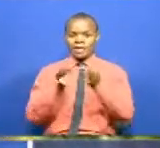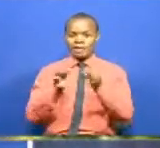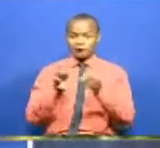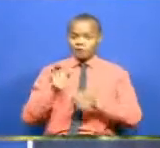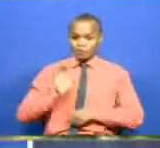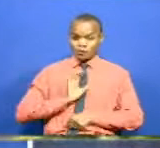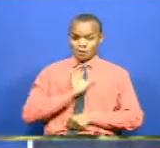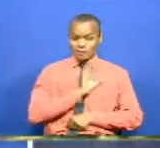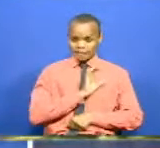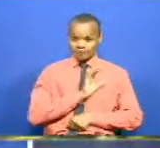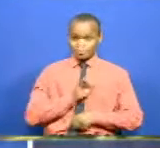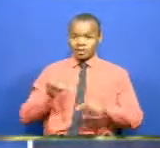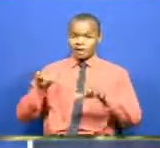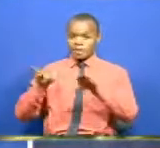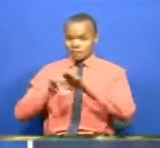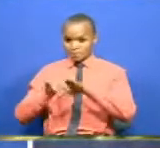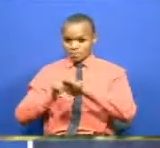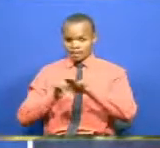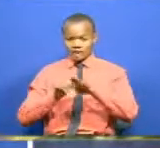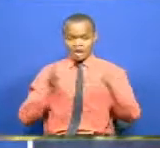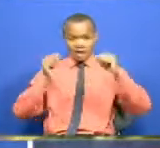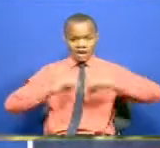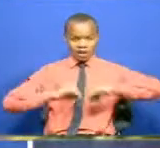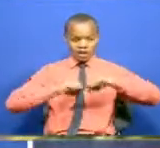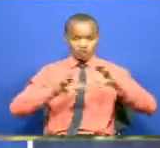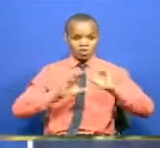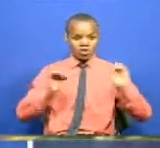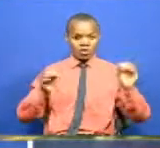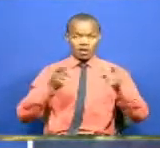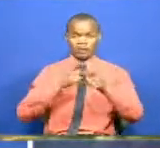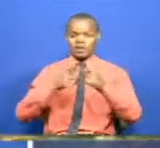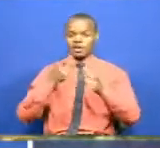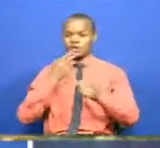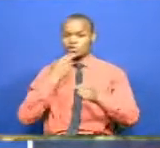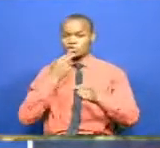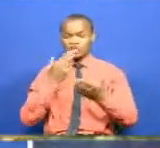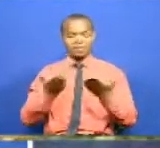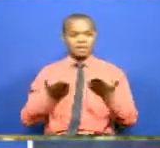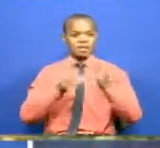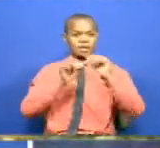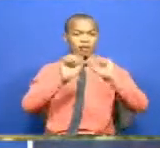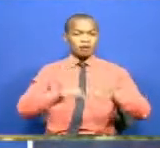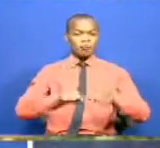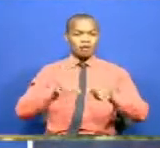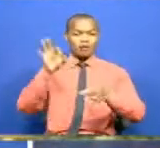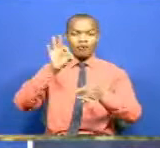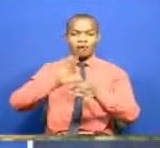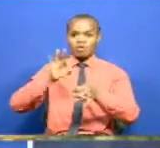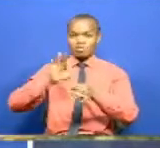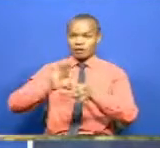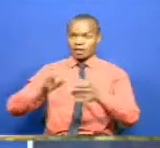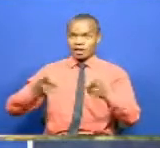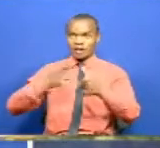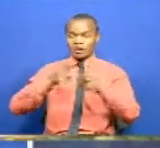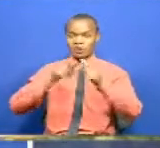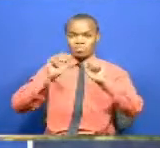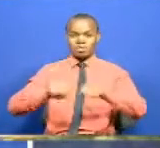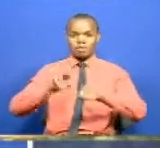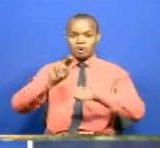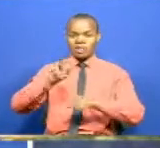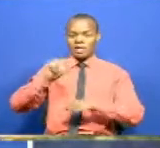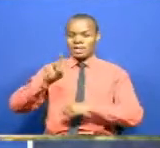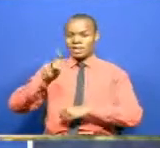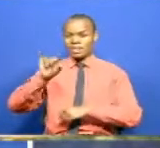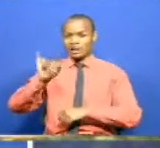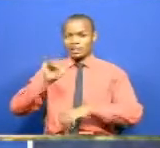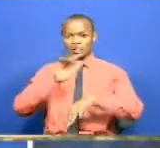go to a vote, we are ready also for a vote on Tuesday where the Senate Finance and Budget Committee formula will pass, where Nandi will get 1.4 billion